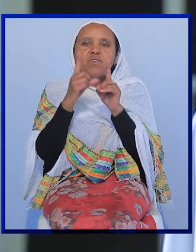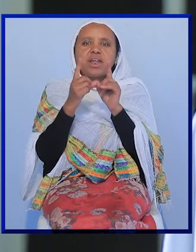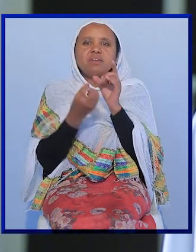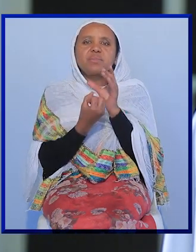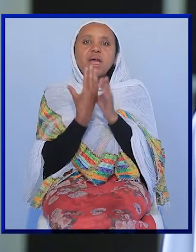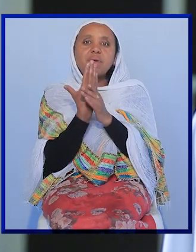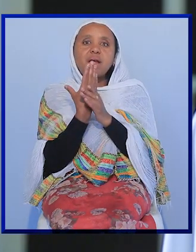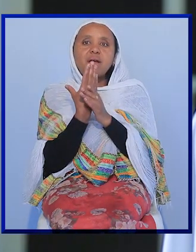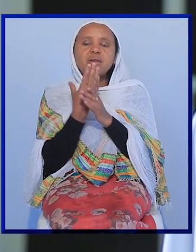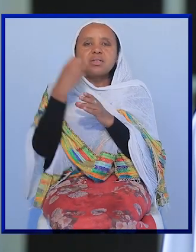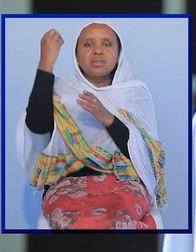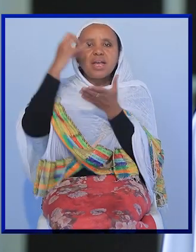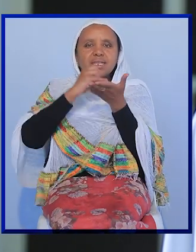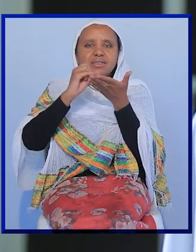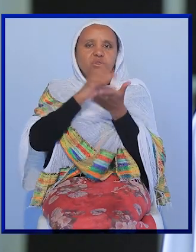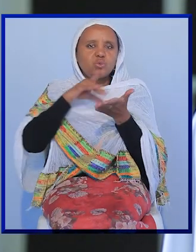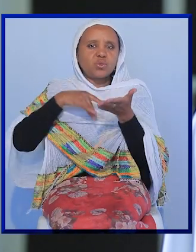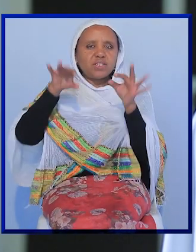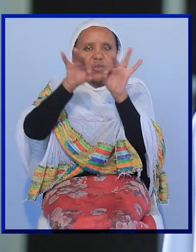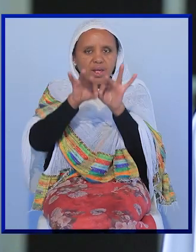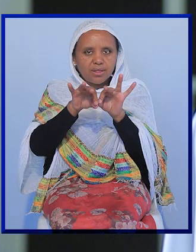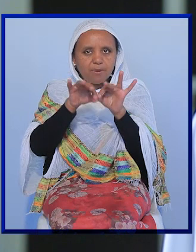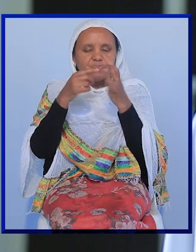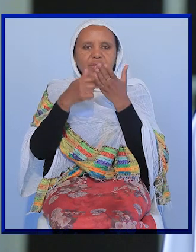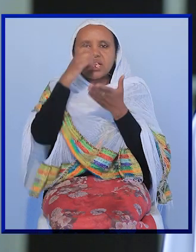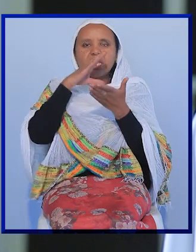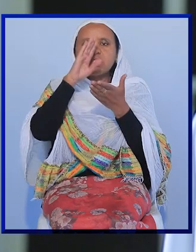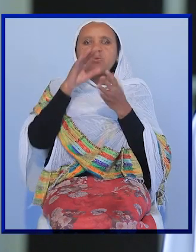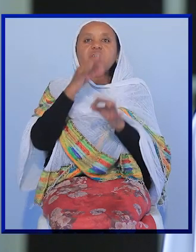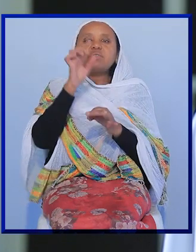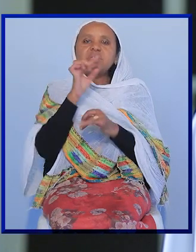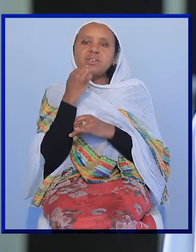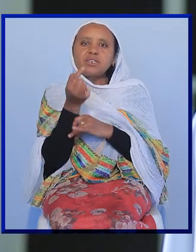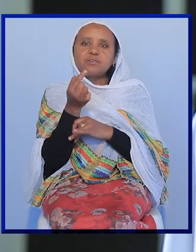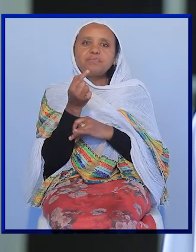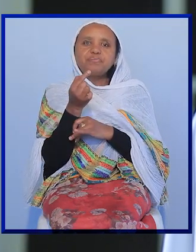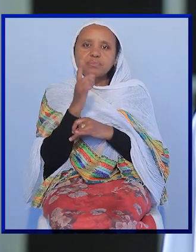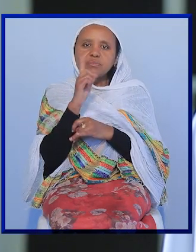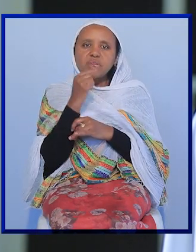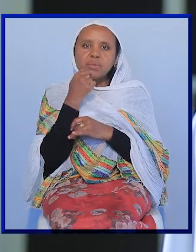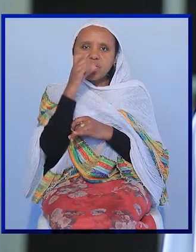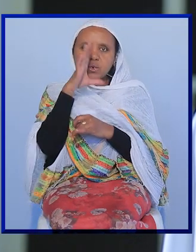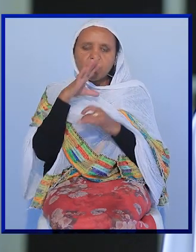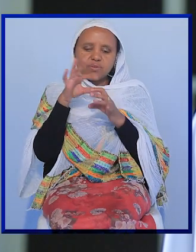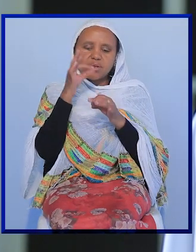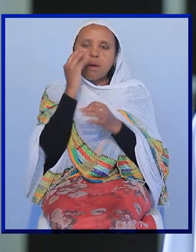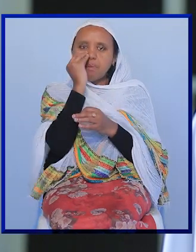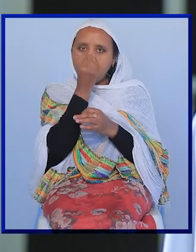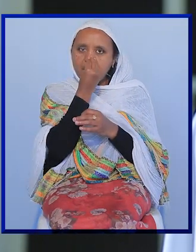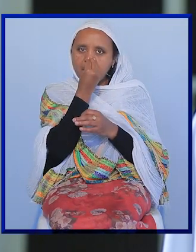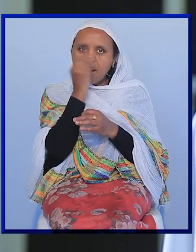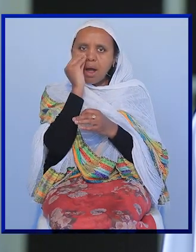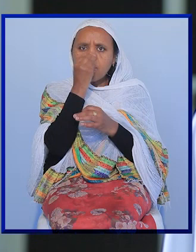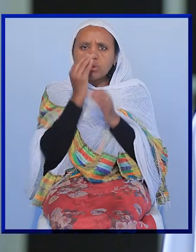ታፈራ ዘንድ ፀሐይ ጽድቅ ክርስቶስ ያስፈልጋታል። ስለዚህ የሰው ነፍስ ምንድነች ማለት ነው? ምንድነች? አበባ ነች።